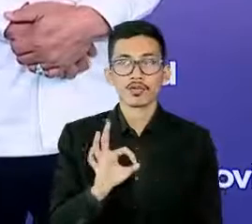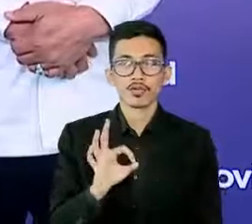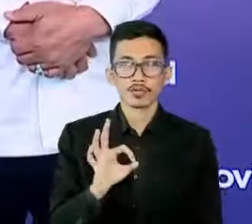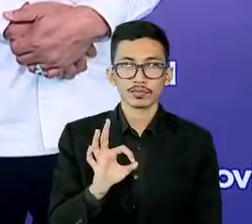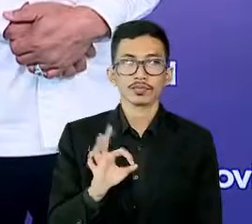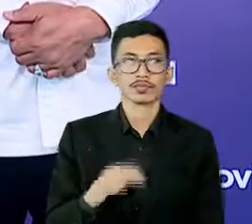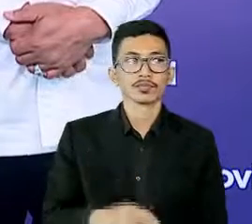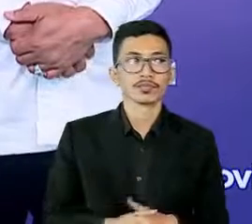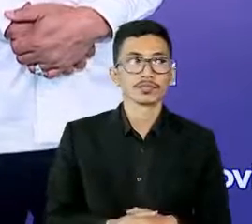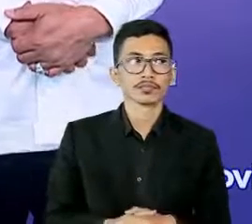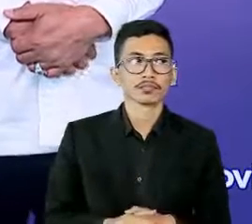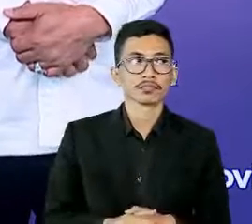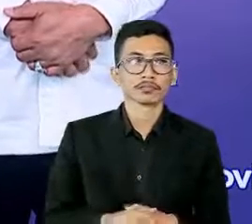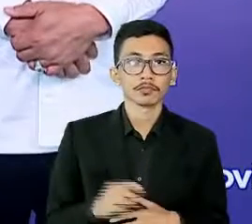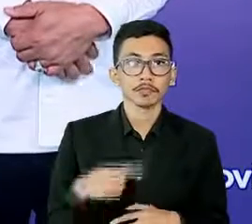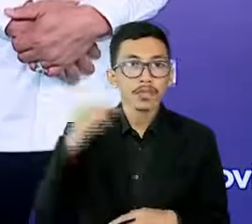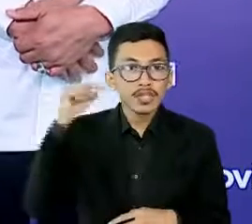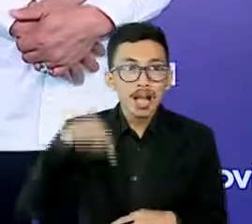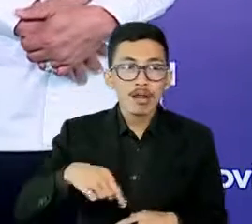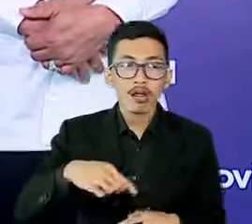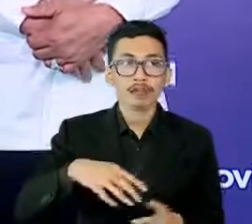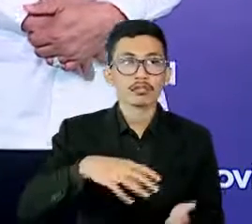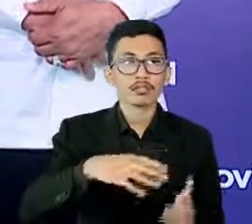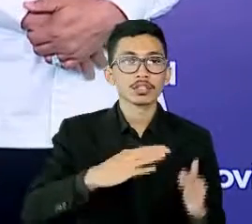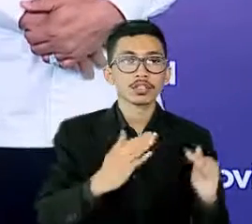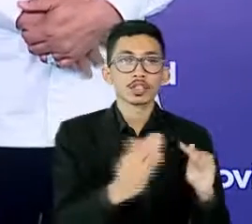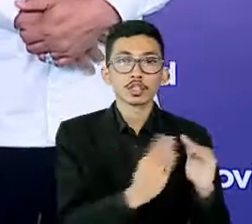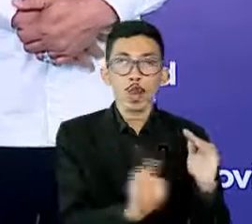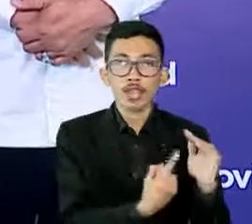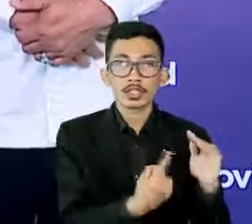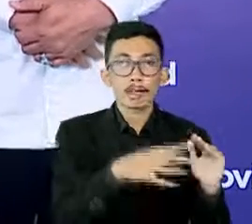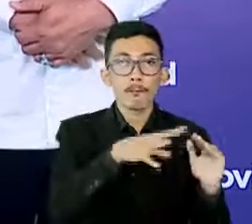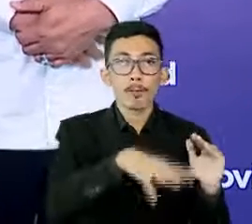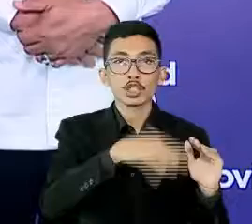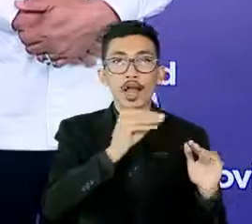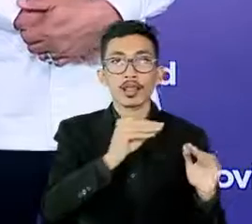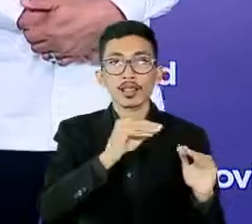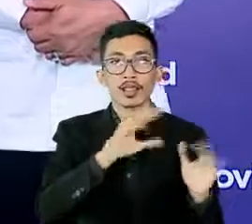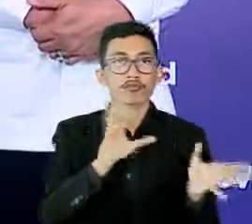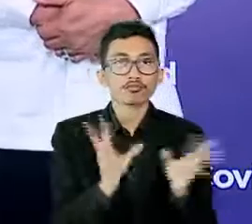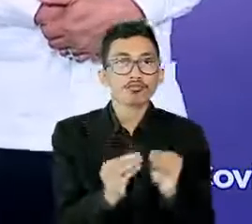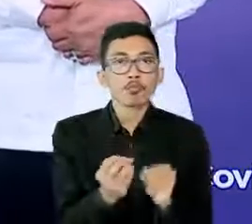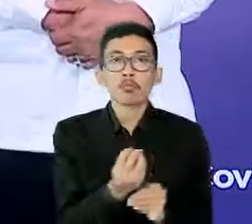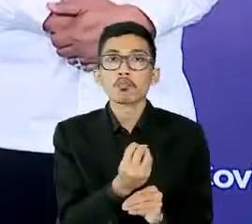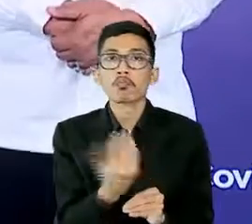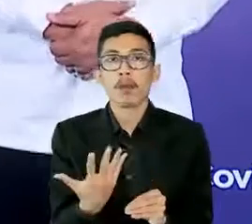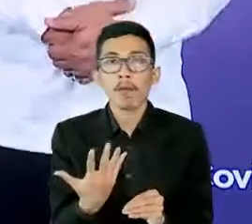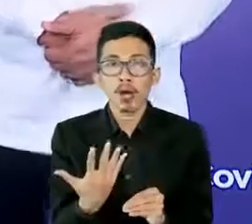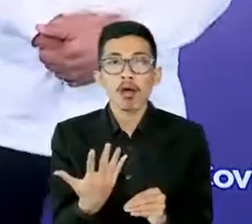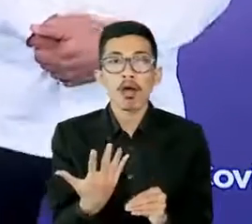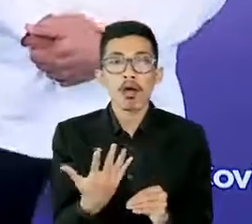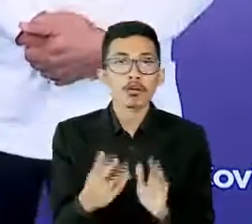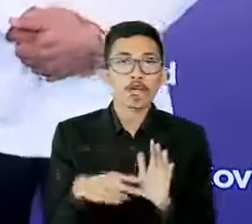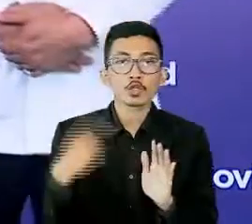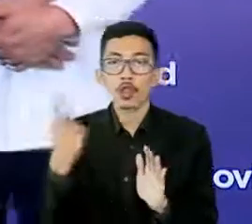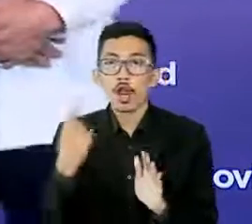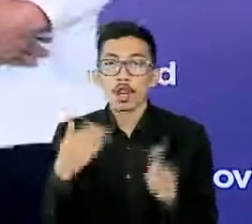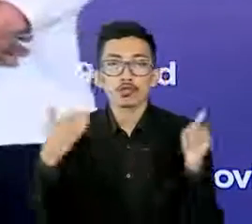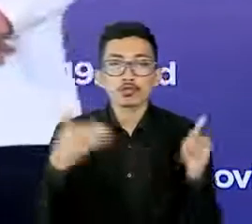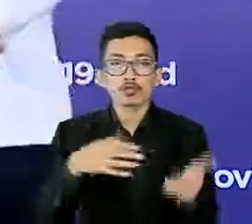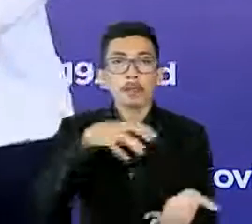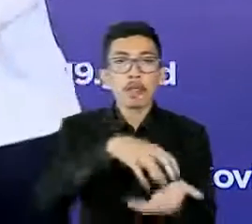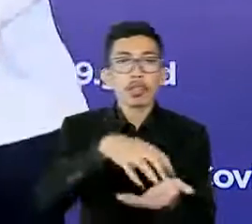sampai saat ini sudah berapa banyak lokasi isolasi terpusat yang dibangun untuk fashion coffee 19 cara nasional